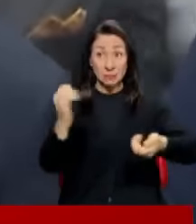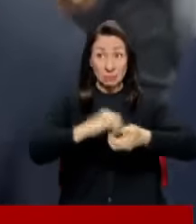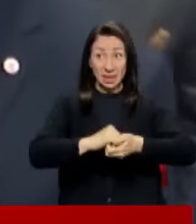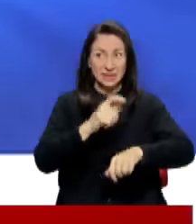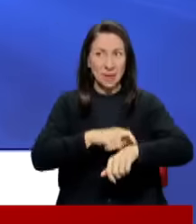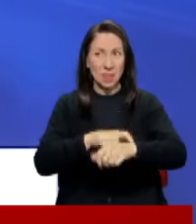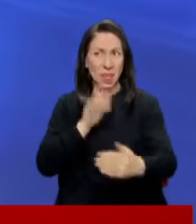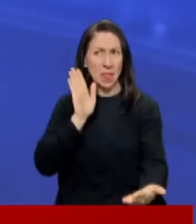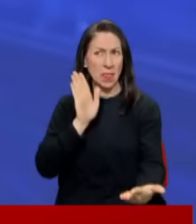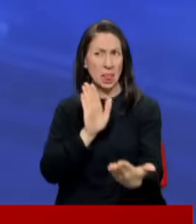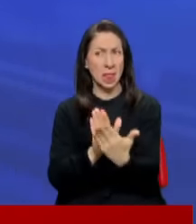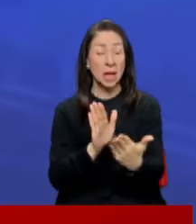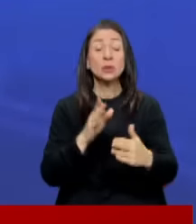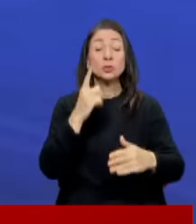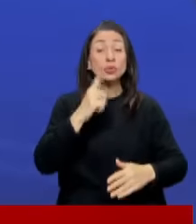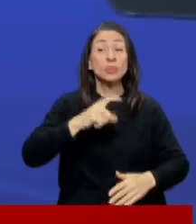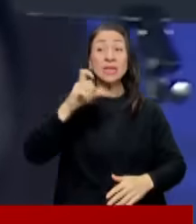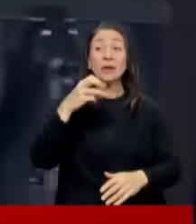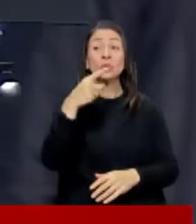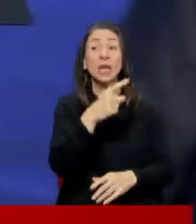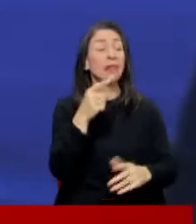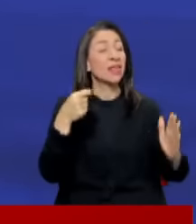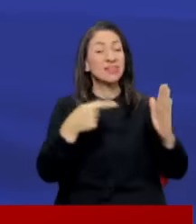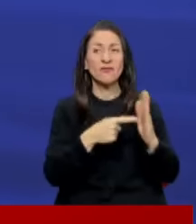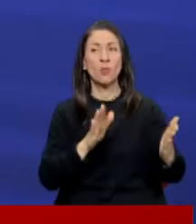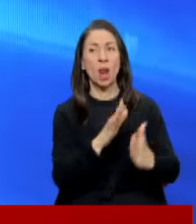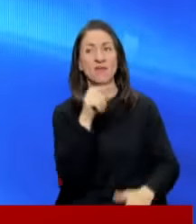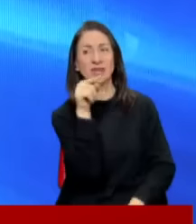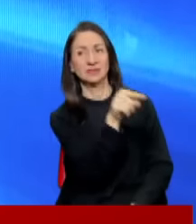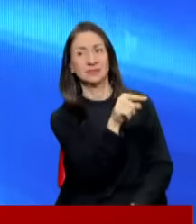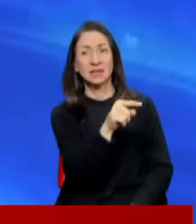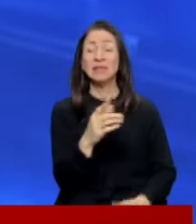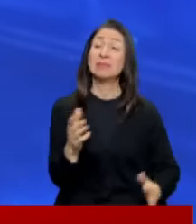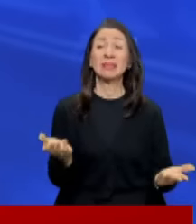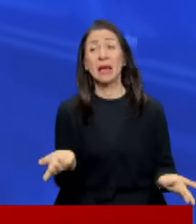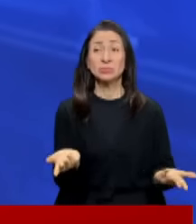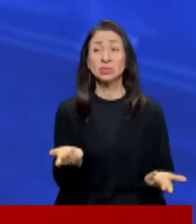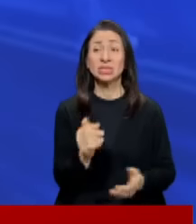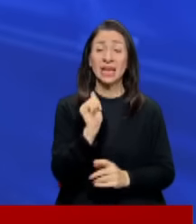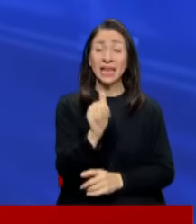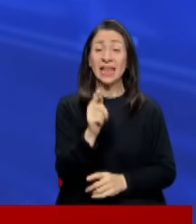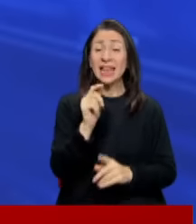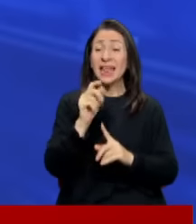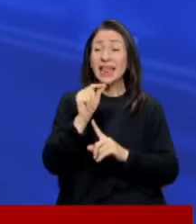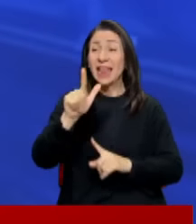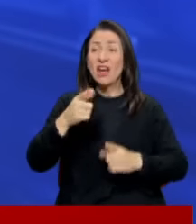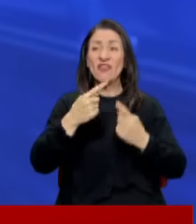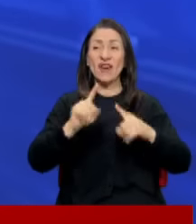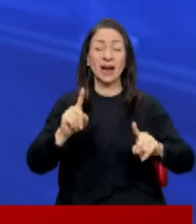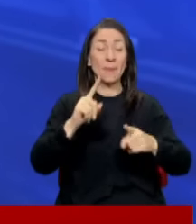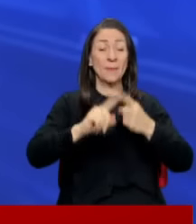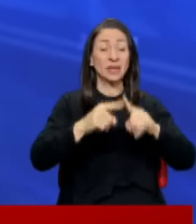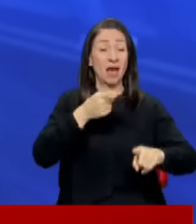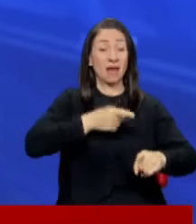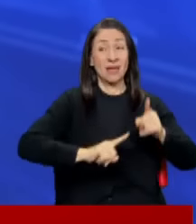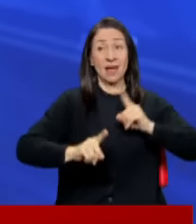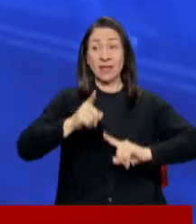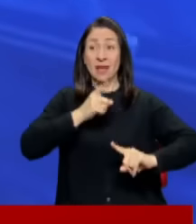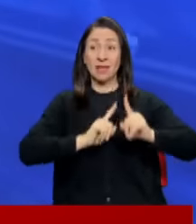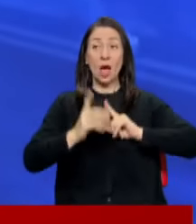zaman daralırken Cumhurbaşkanı Erdoğan'ın hedefinde yine muhalefet vardı. Neymiş? İllerde farklı partilerden